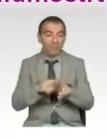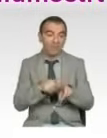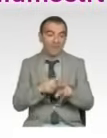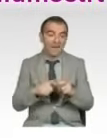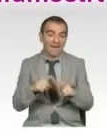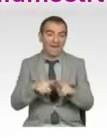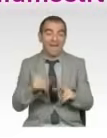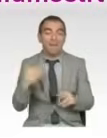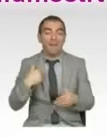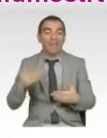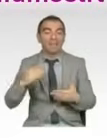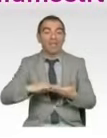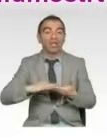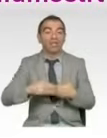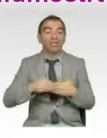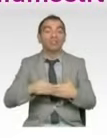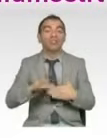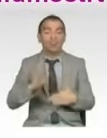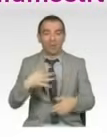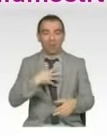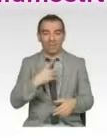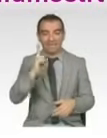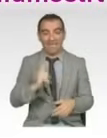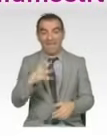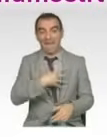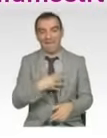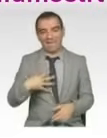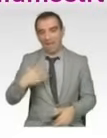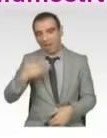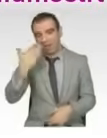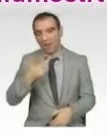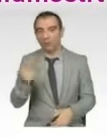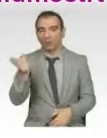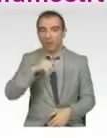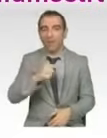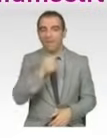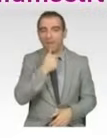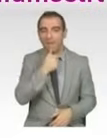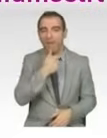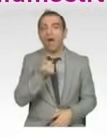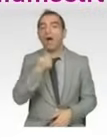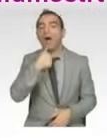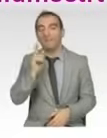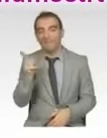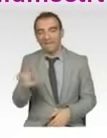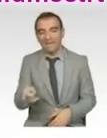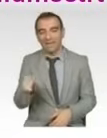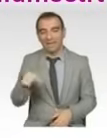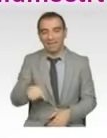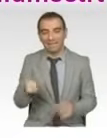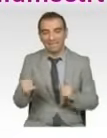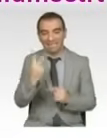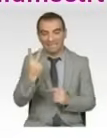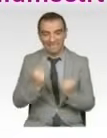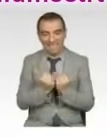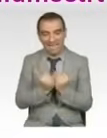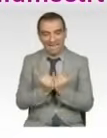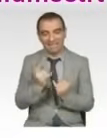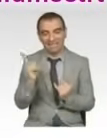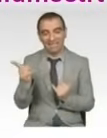ben tanışmadan önce tabii ki de eşim kendisi önce annesine anlatması, sonra babasına, işte abisine, şu anda bu arada iki